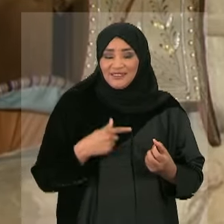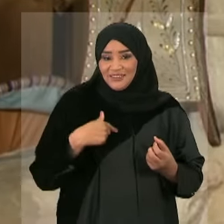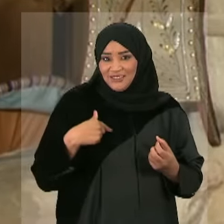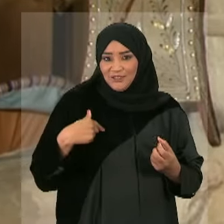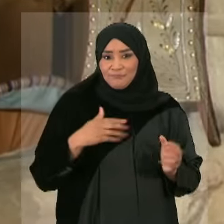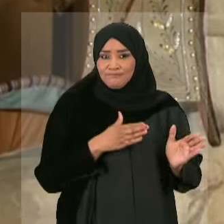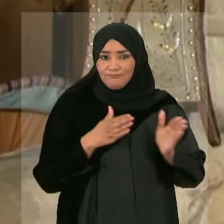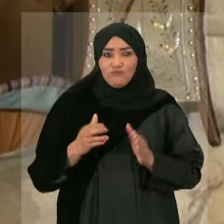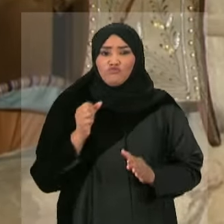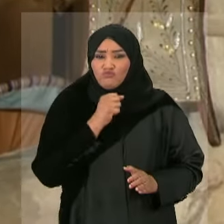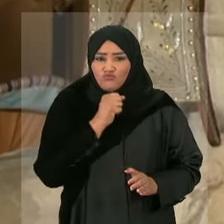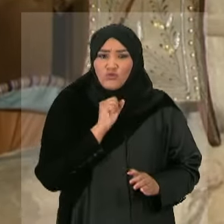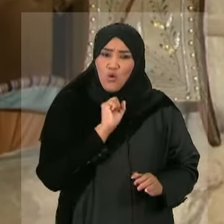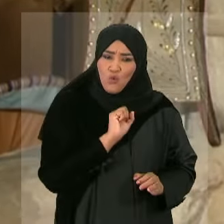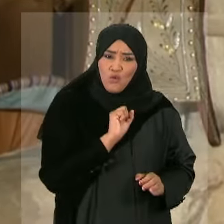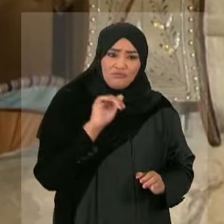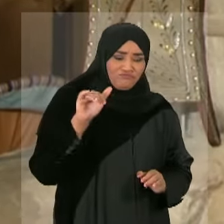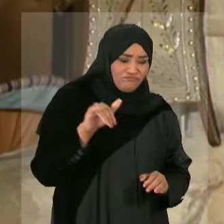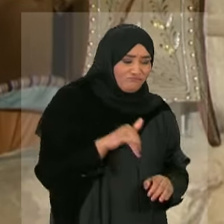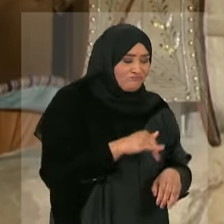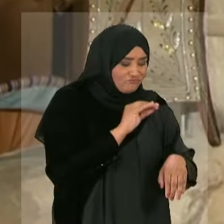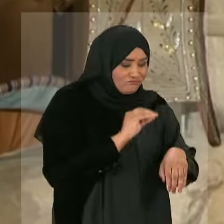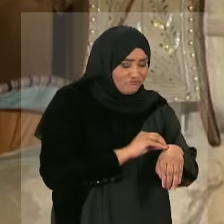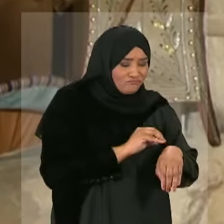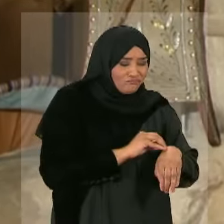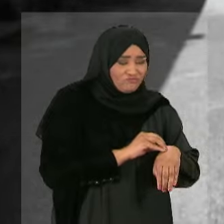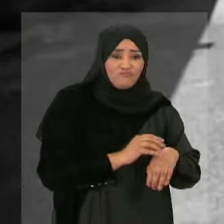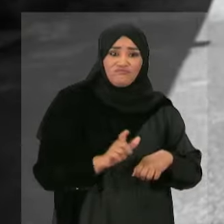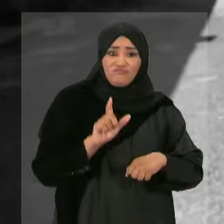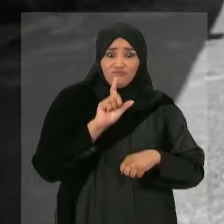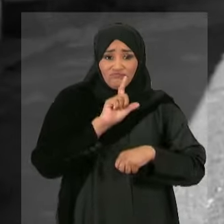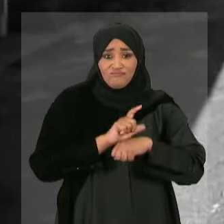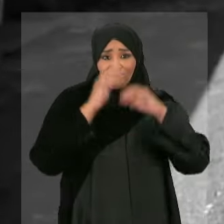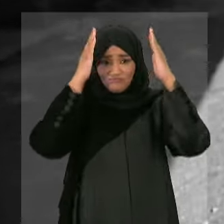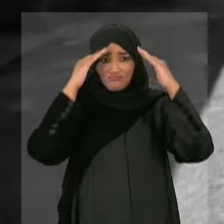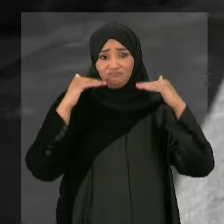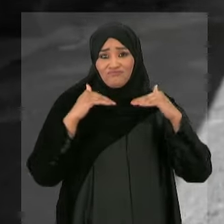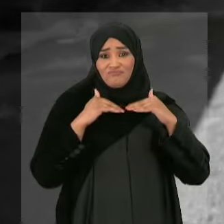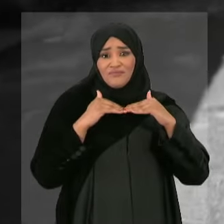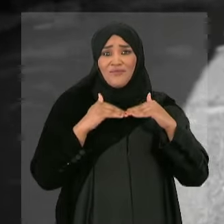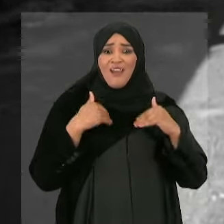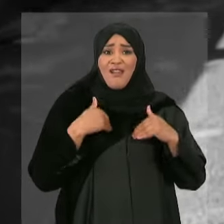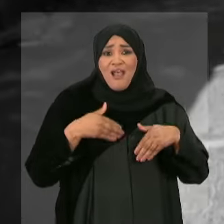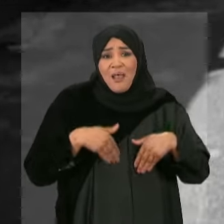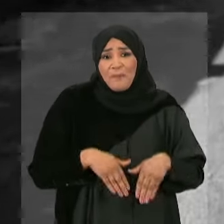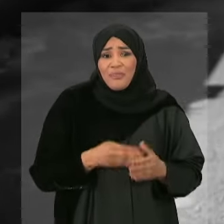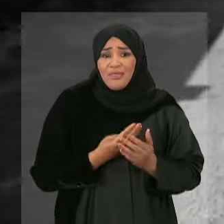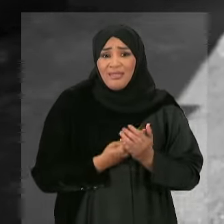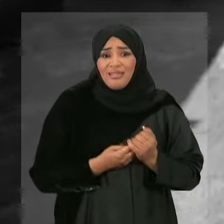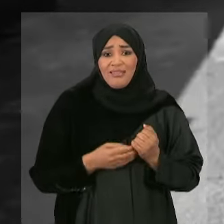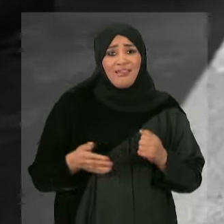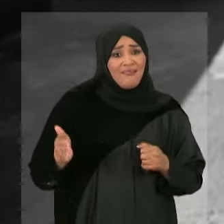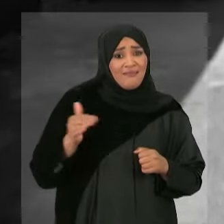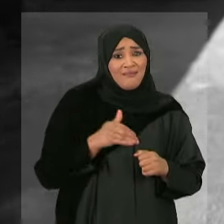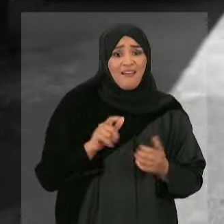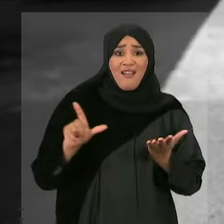ست أم أمي بنت خوري، فأجت هي براس حامي لريس الدير، قالت له أنا بنتي أجت لاجئة من حيفا وبدي تسكن